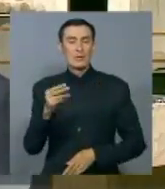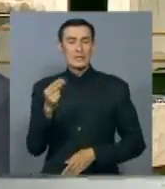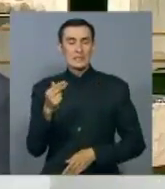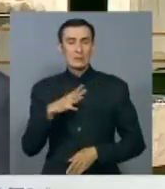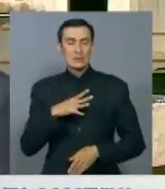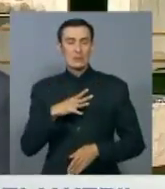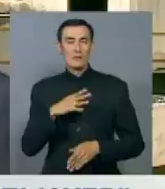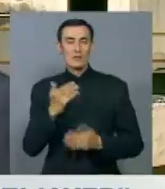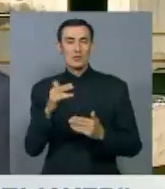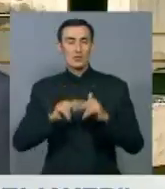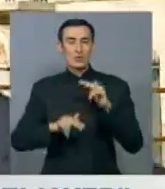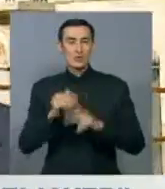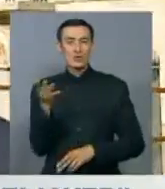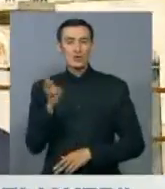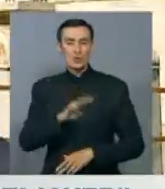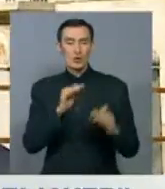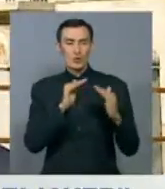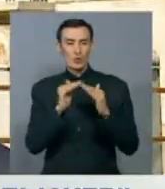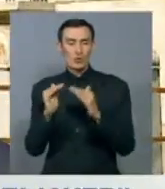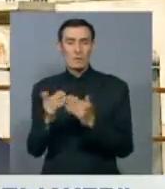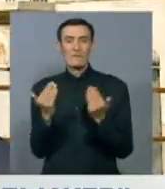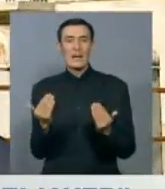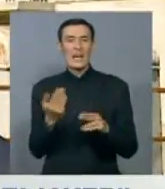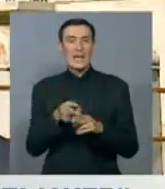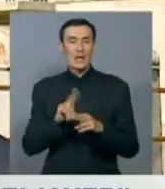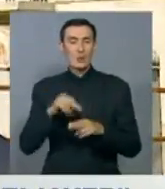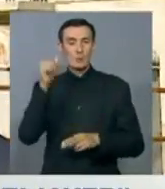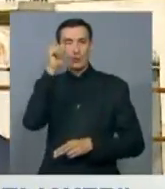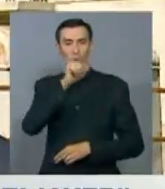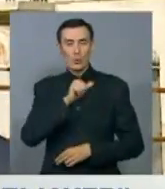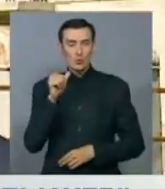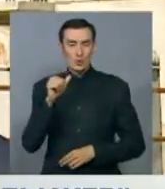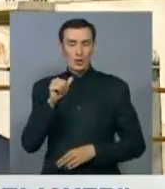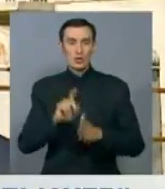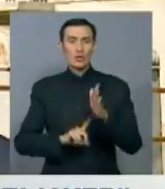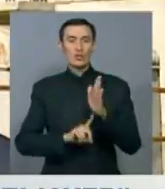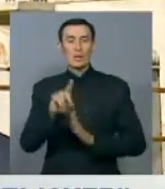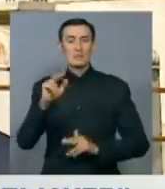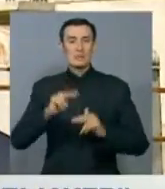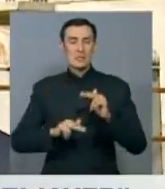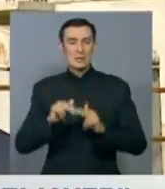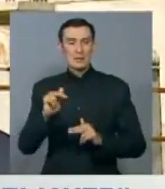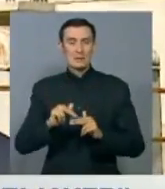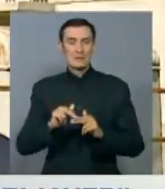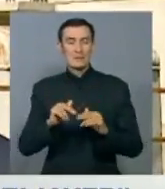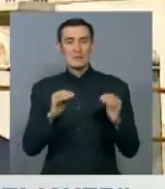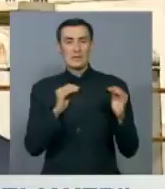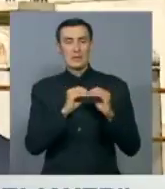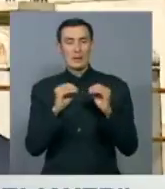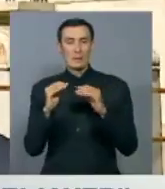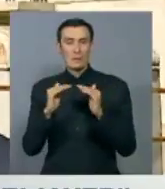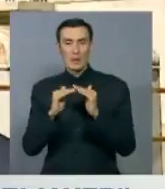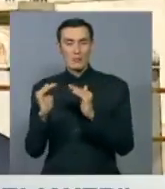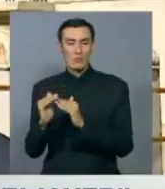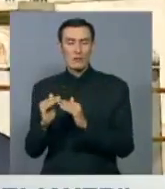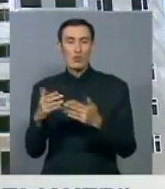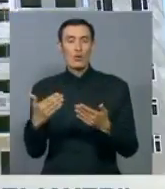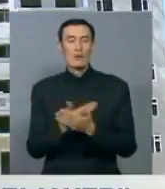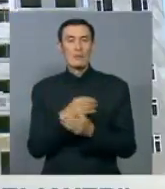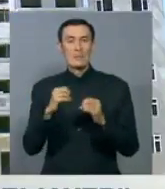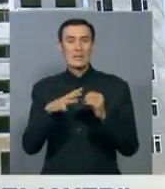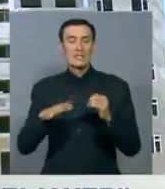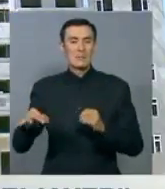у нас 4 дома. В текущем году начинаем строительство 10 домов. Это в новом 15-м